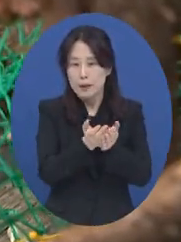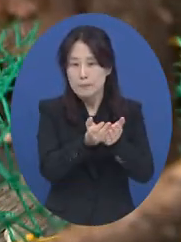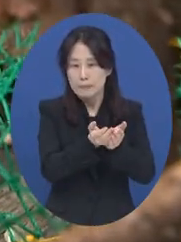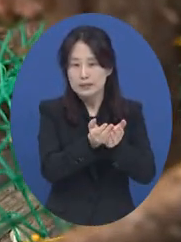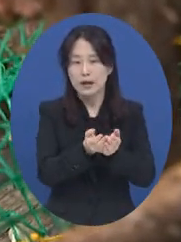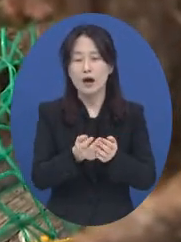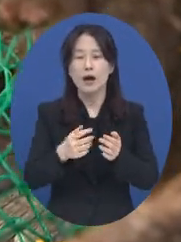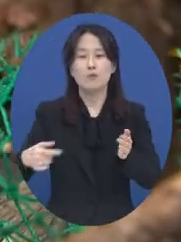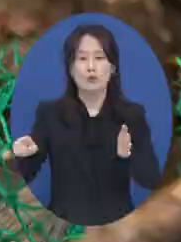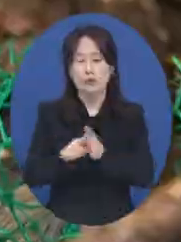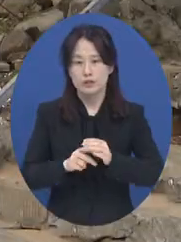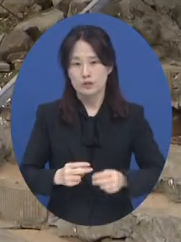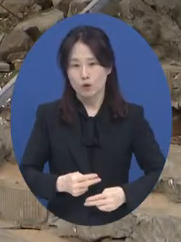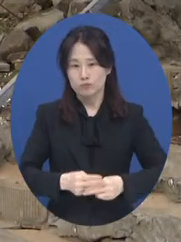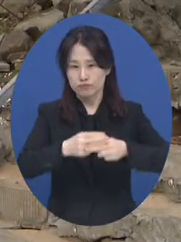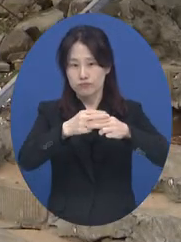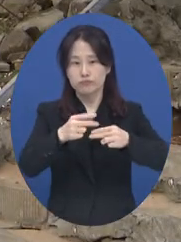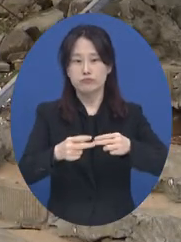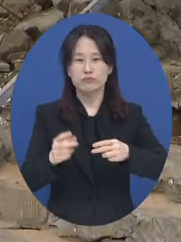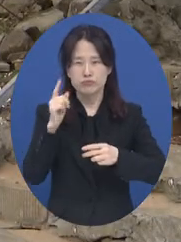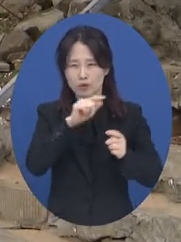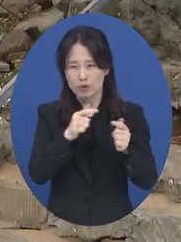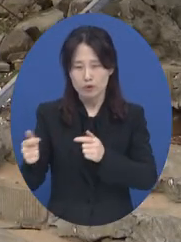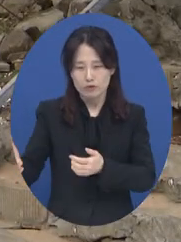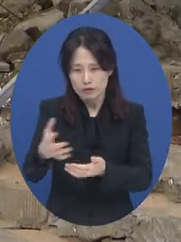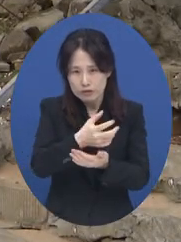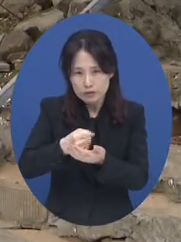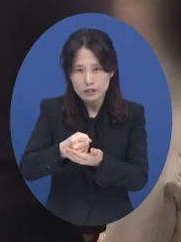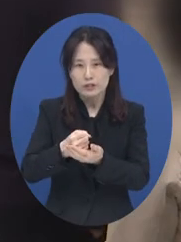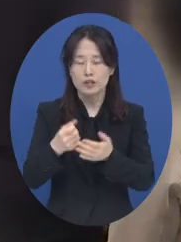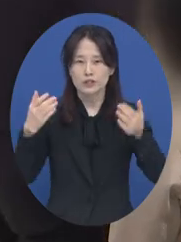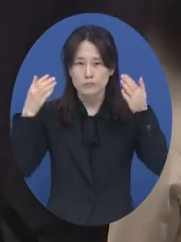활용한 바닷속 침적 폐기물 인양, 그리고 해양